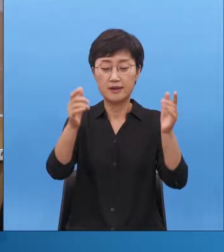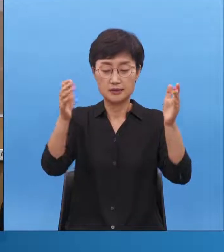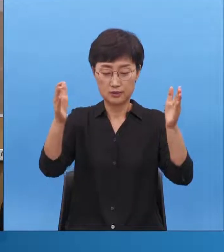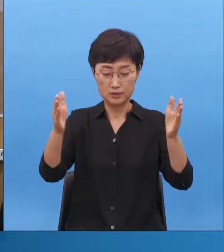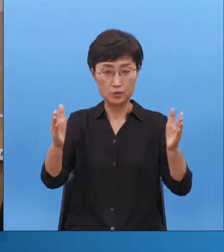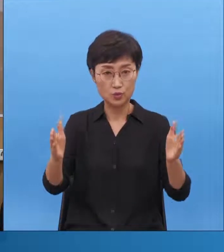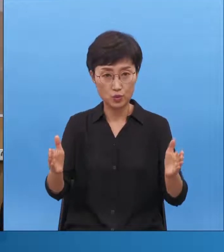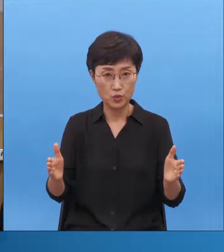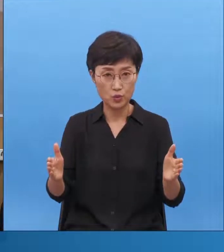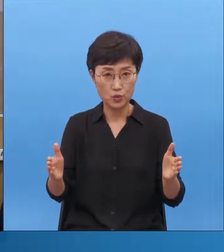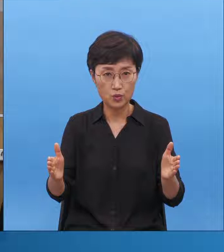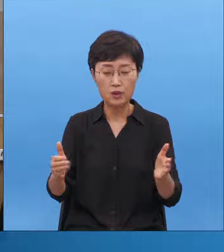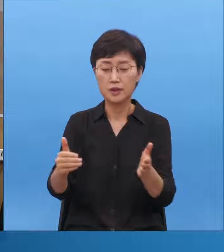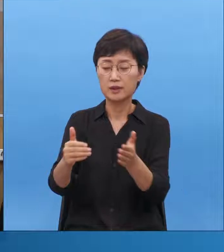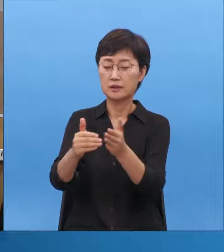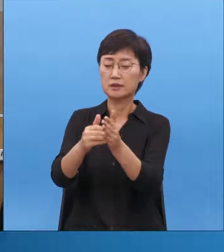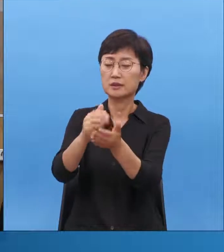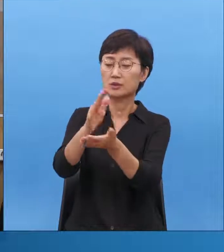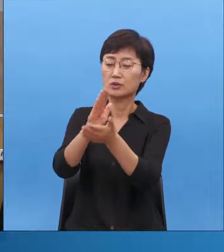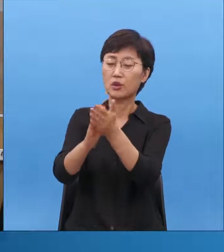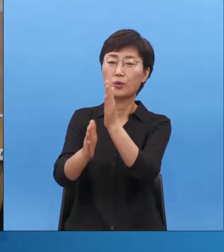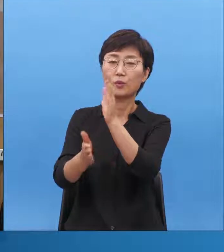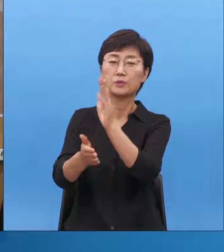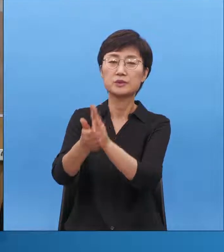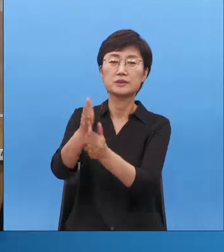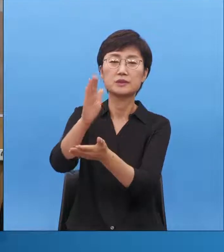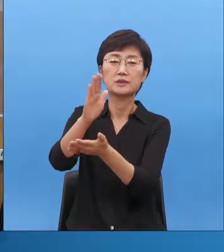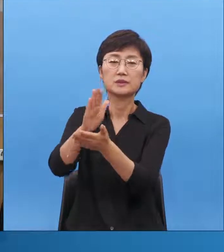나 사는 동안